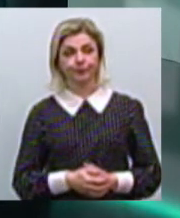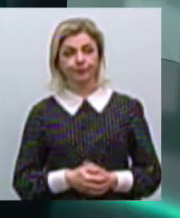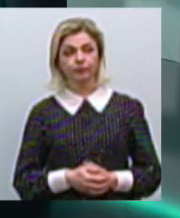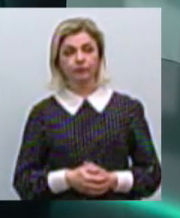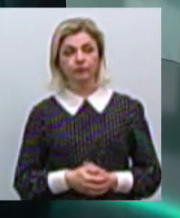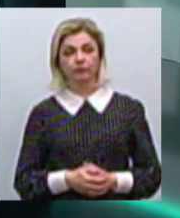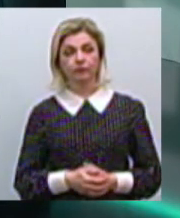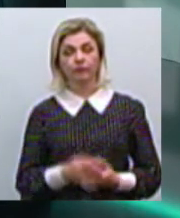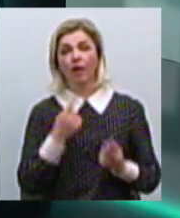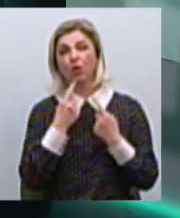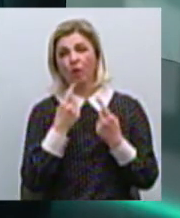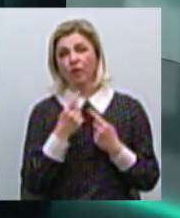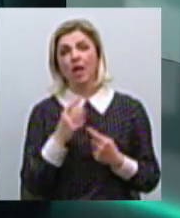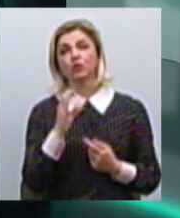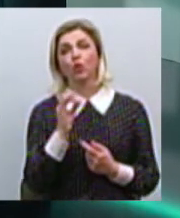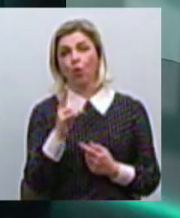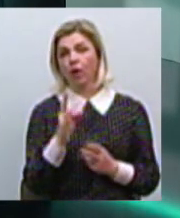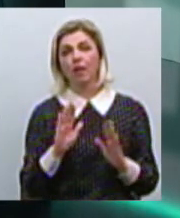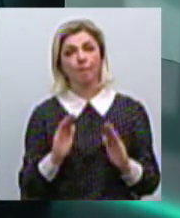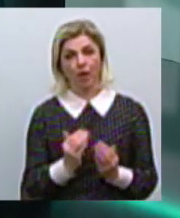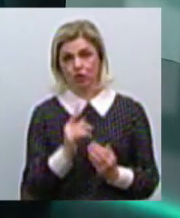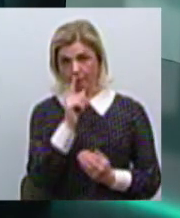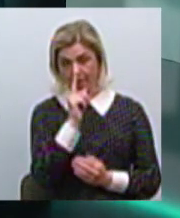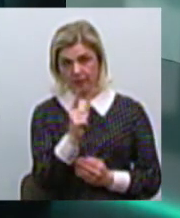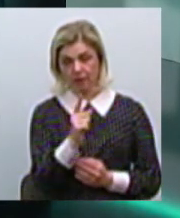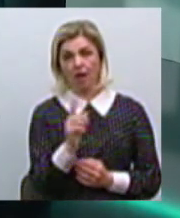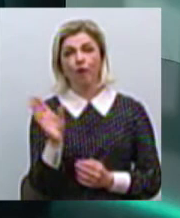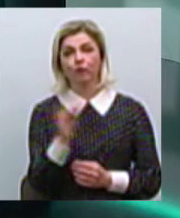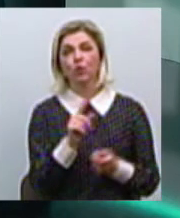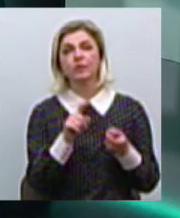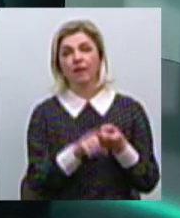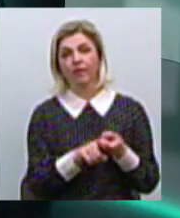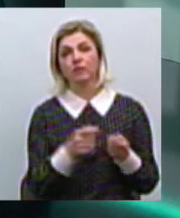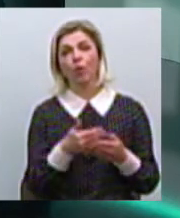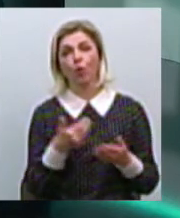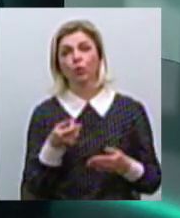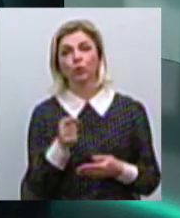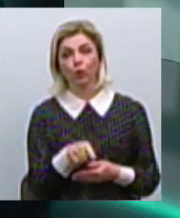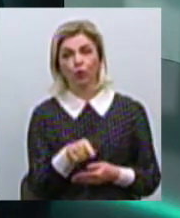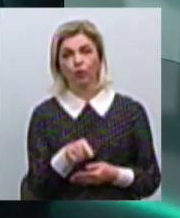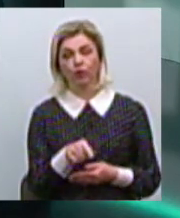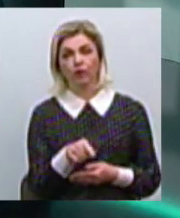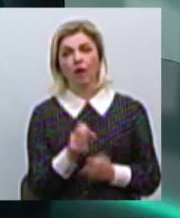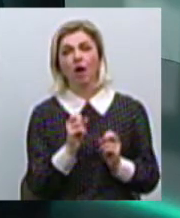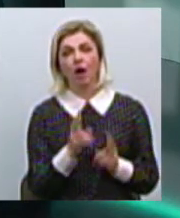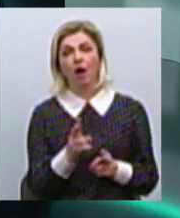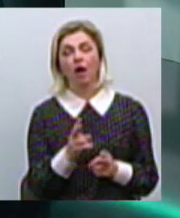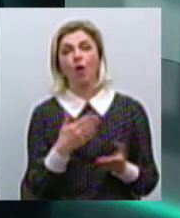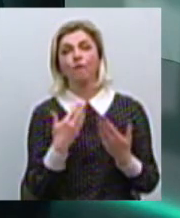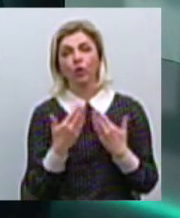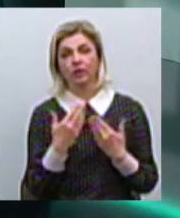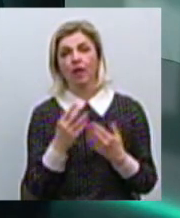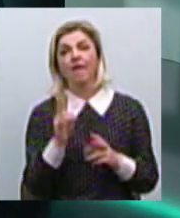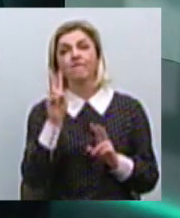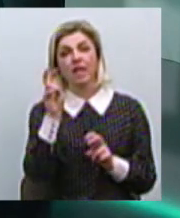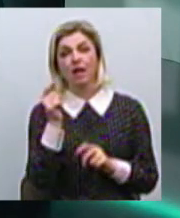Розмова йшла про термін не менше місяця, але це все залежить від того, як поставиться до цього та фірма, яка